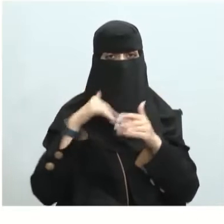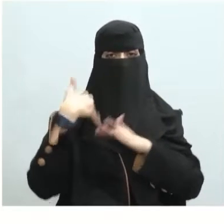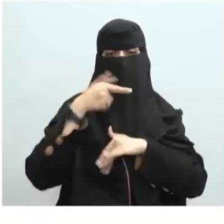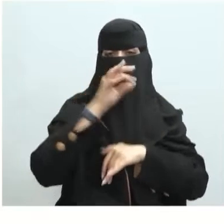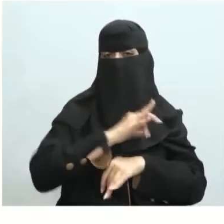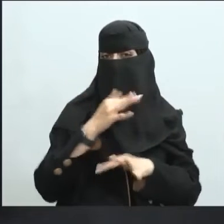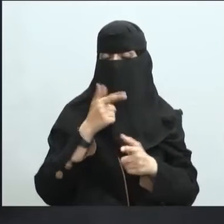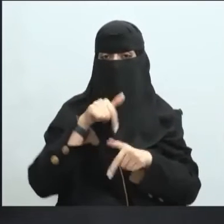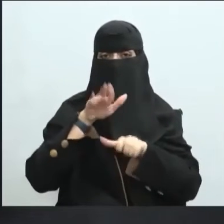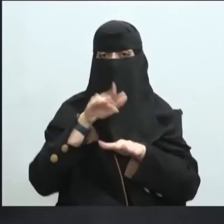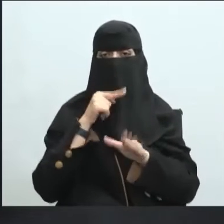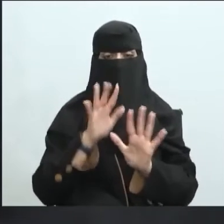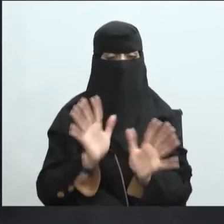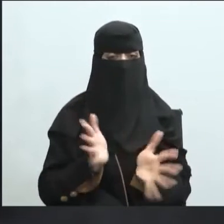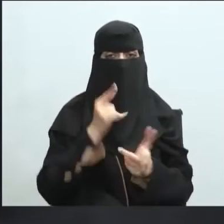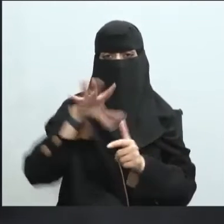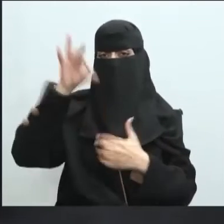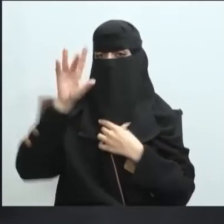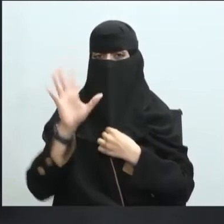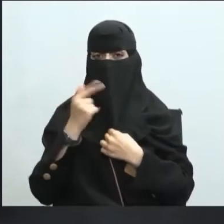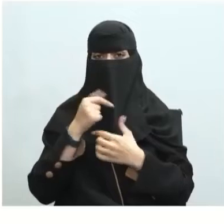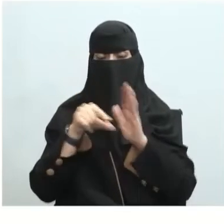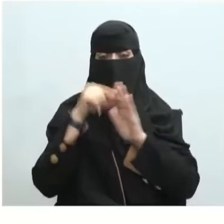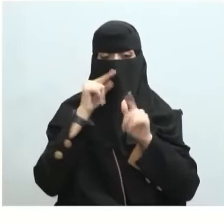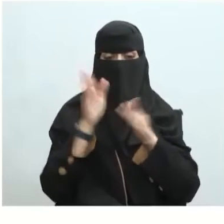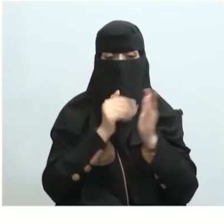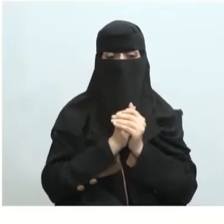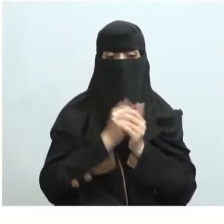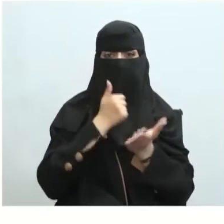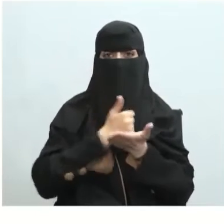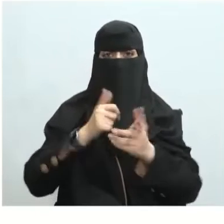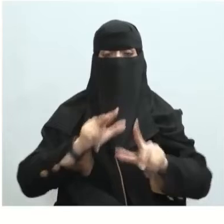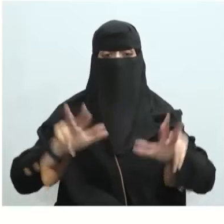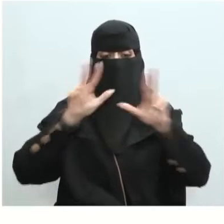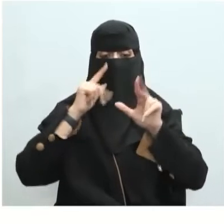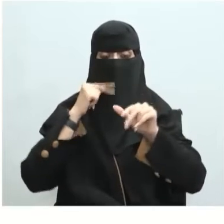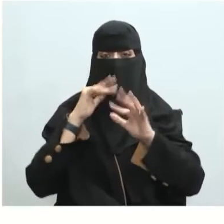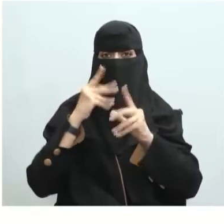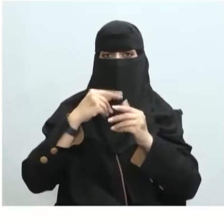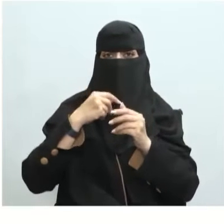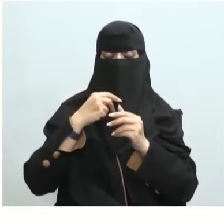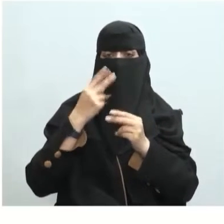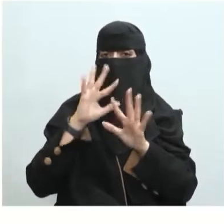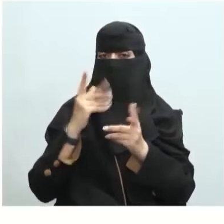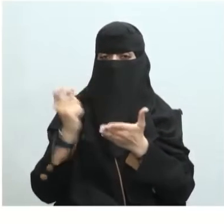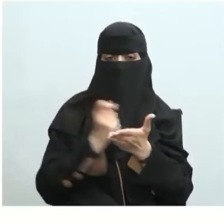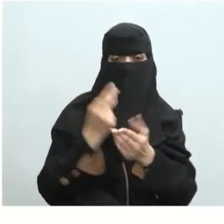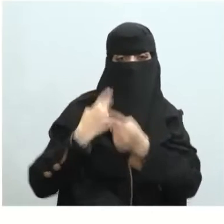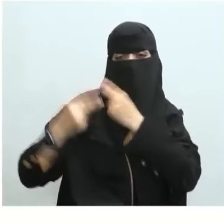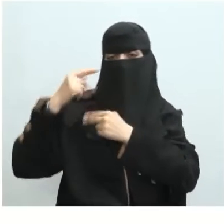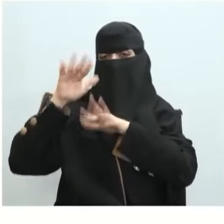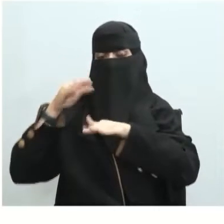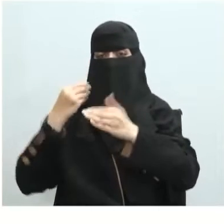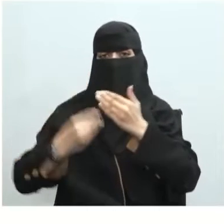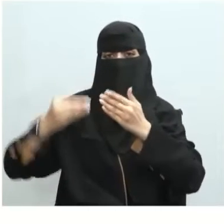بامكانك ان تكتب في اي موضوع تريد اسلوب العرض هنا سرد تاريخ لمراحل التعليم وتوظيف التقنيه ايضا عرض